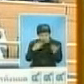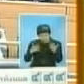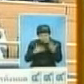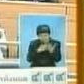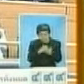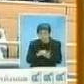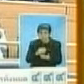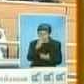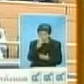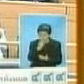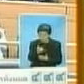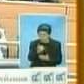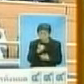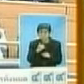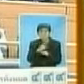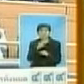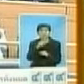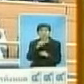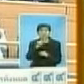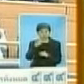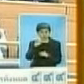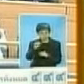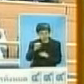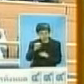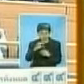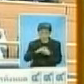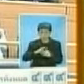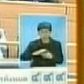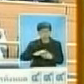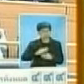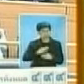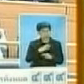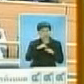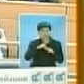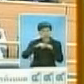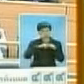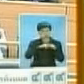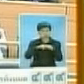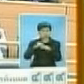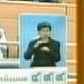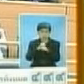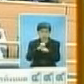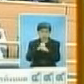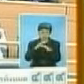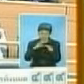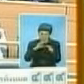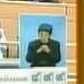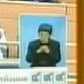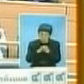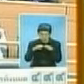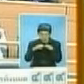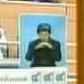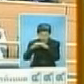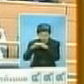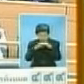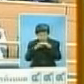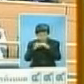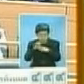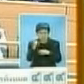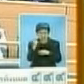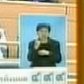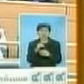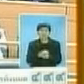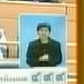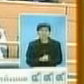เป็นนักการเมืองอาชีพอ่านะฮะอีกคนอีกกลุ่มมันไม่ใช่หรอกพวกนี้นี่มันไม่น่าอะไรเงี้ยแต่เราอาจจะชอบคนที่พูดแล้วดู